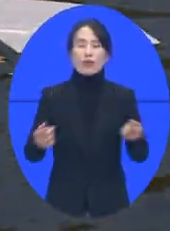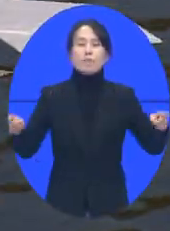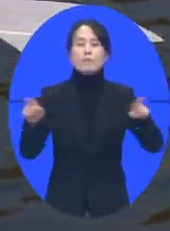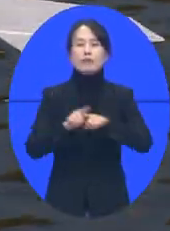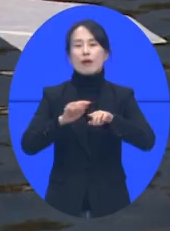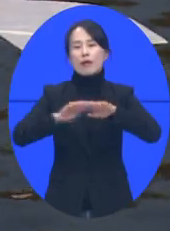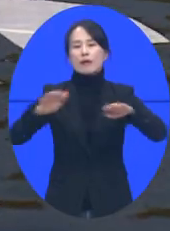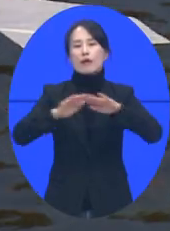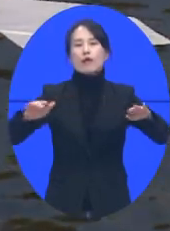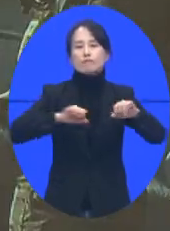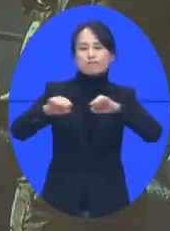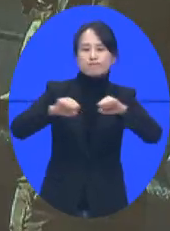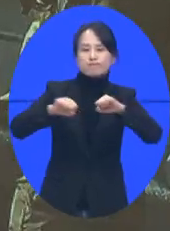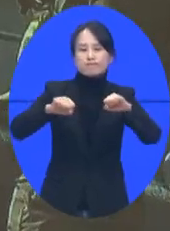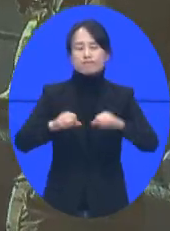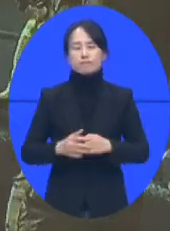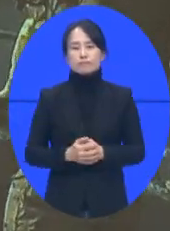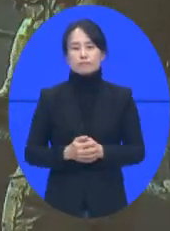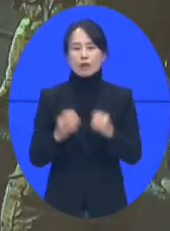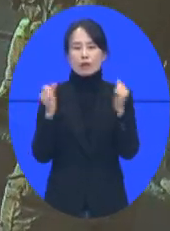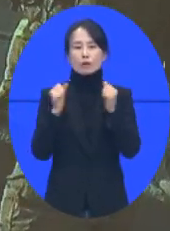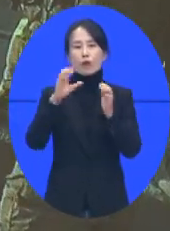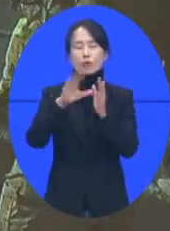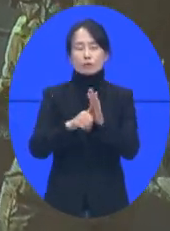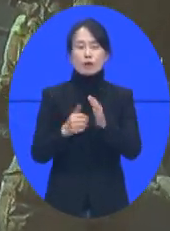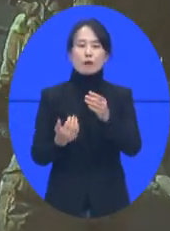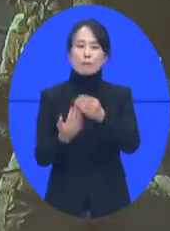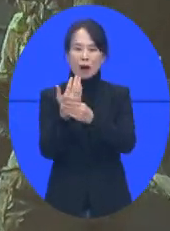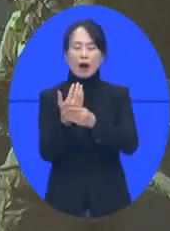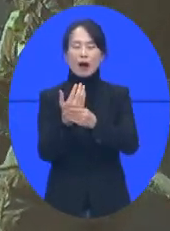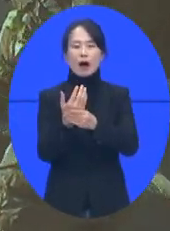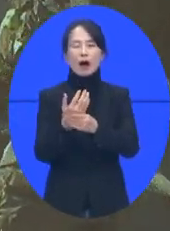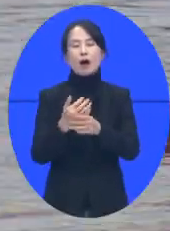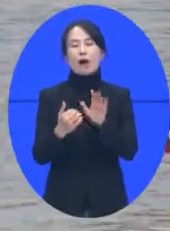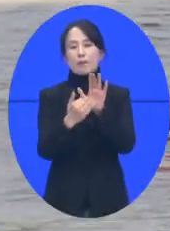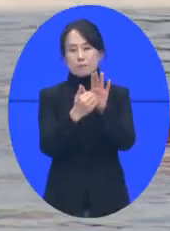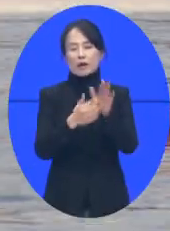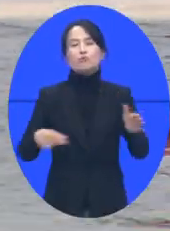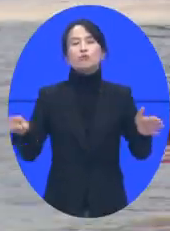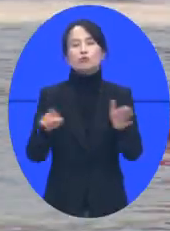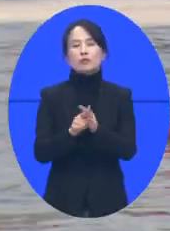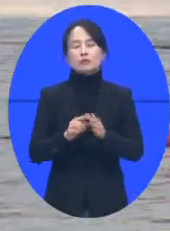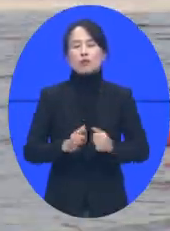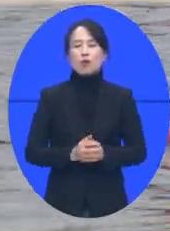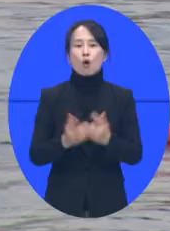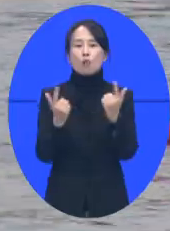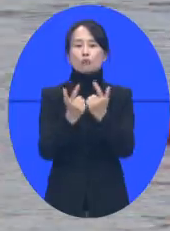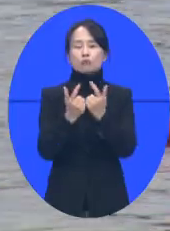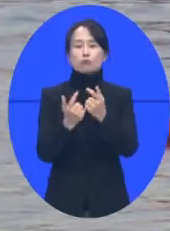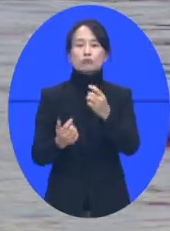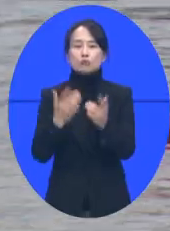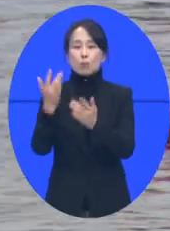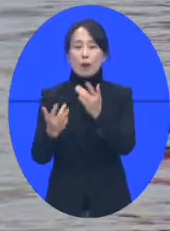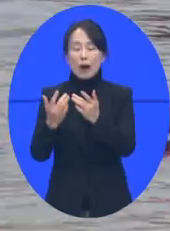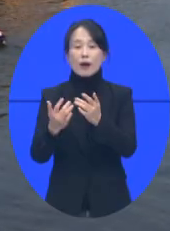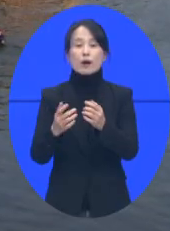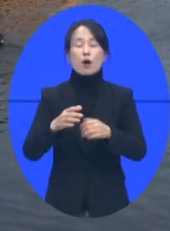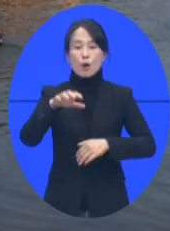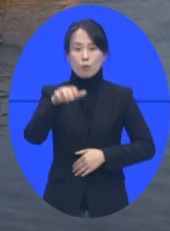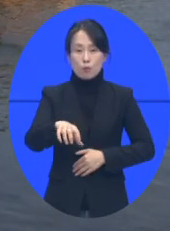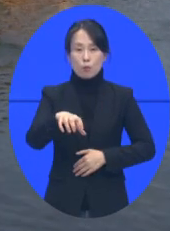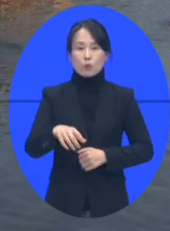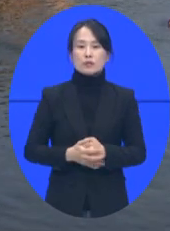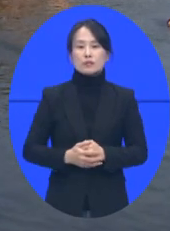사고를 수습 겨울철이 볼 수 있는 이런 사고에 대비해 경기도와 북부 소방 재난 본부가 25일